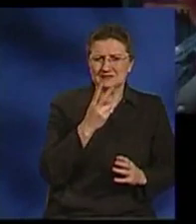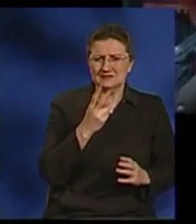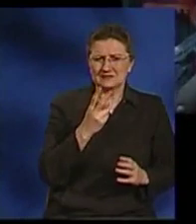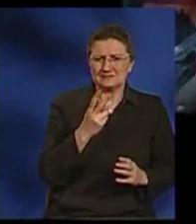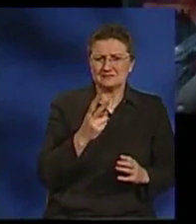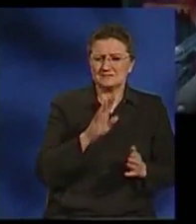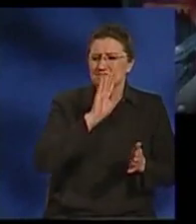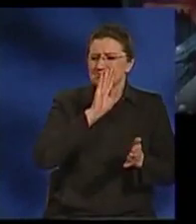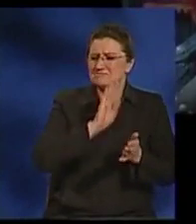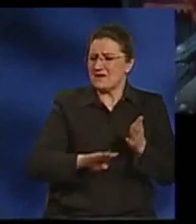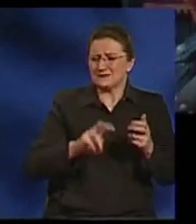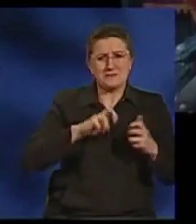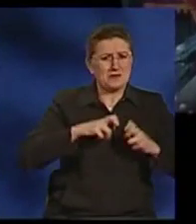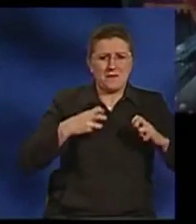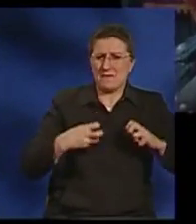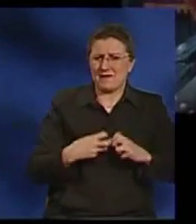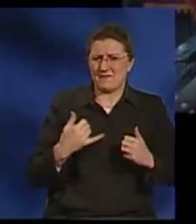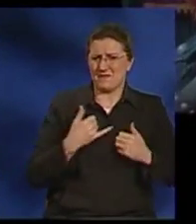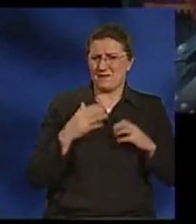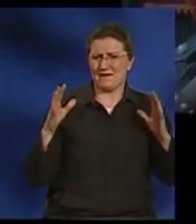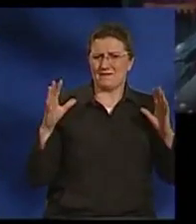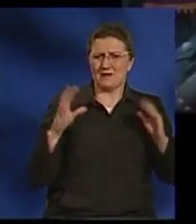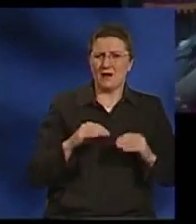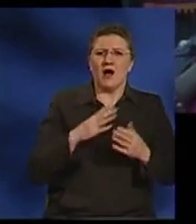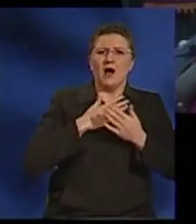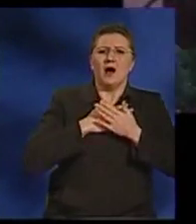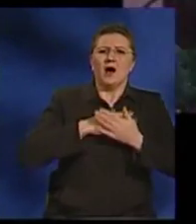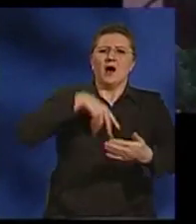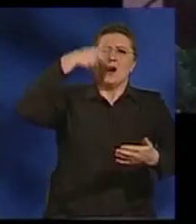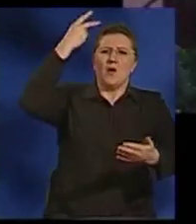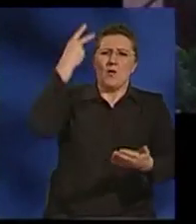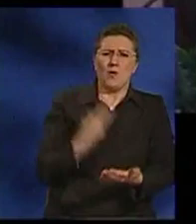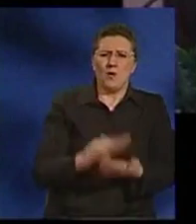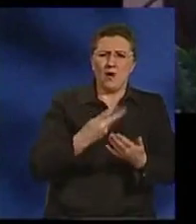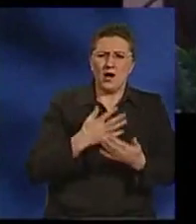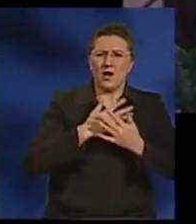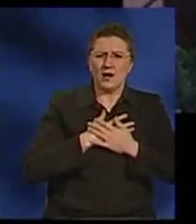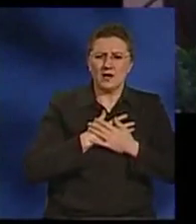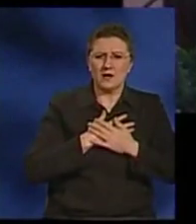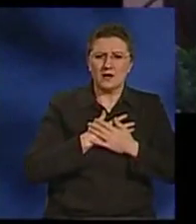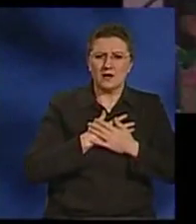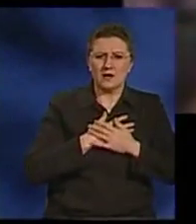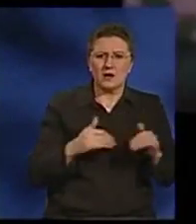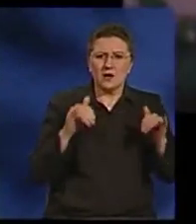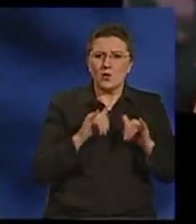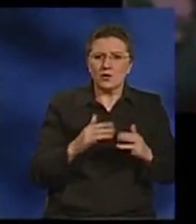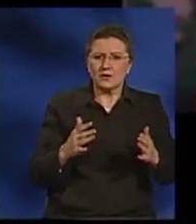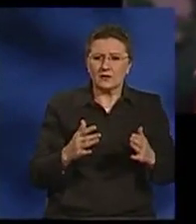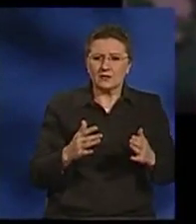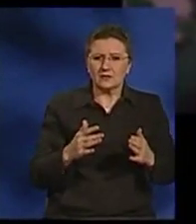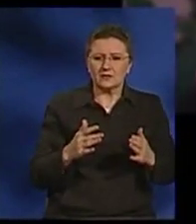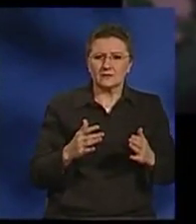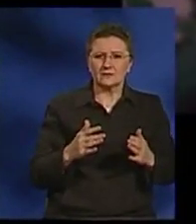Без проблем Я, ха-ха-ха О-ха-ха Гарбо Что ты? Куда? Да